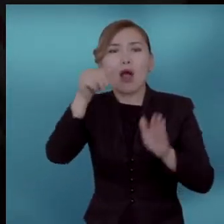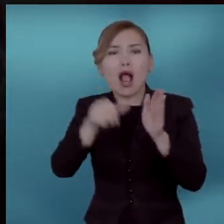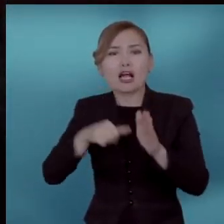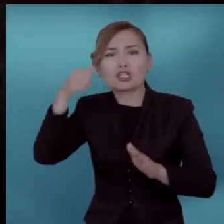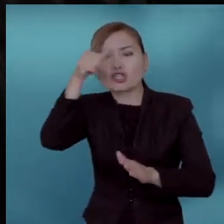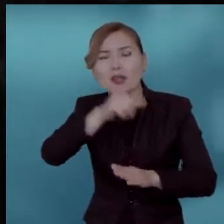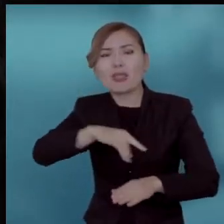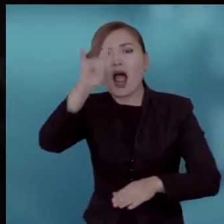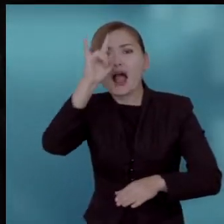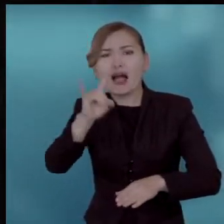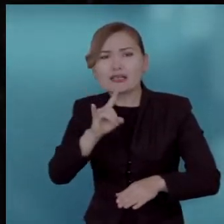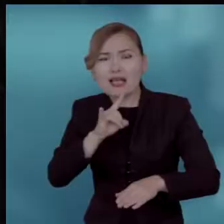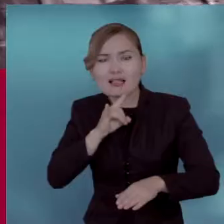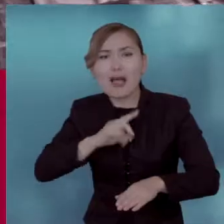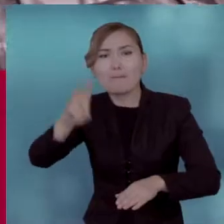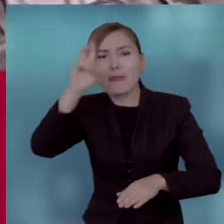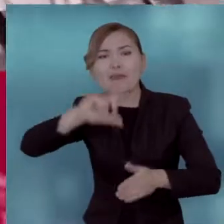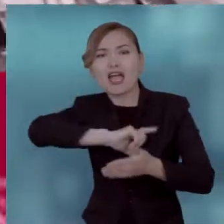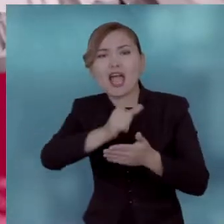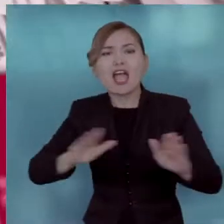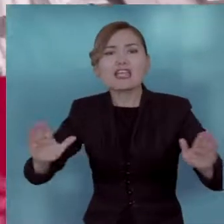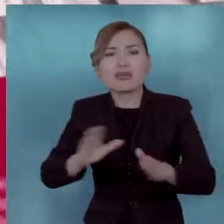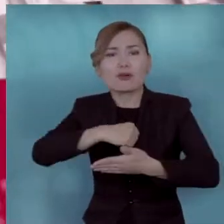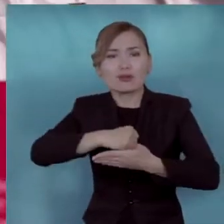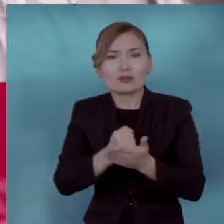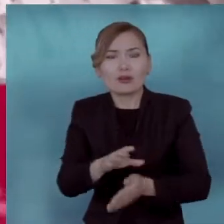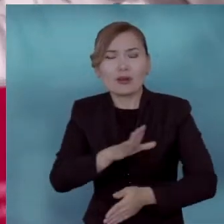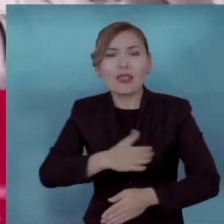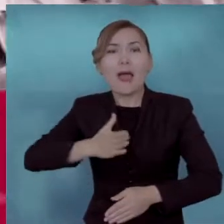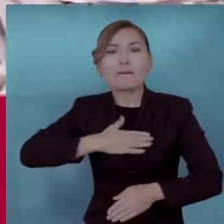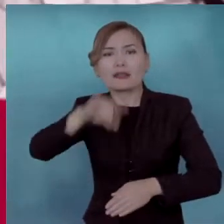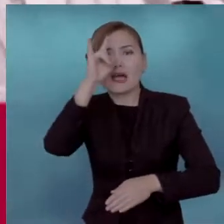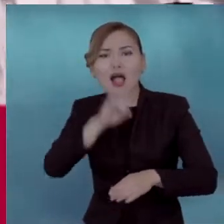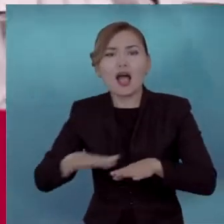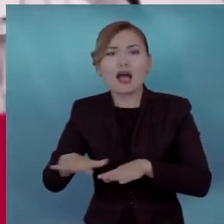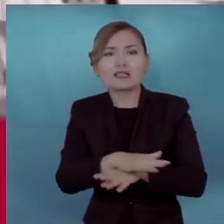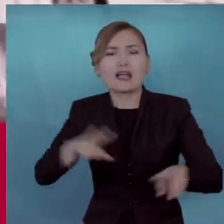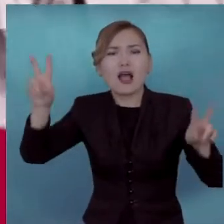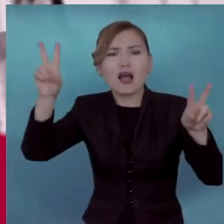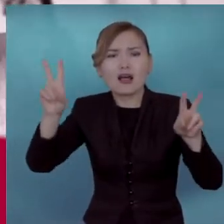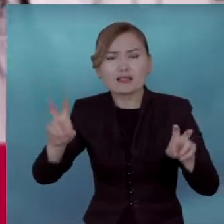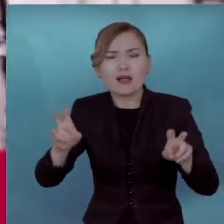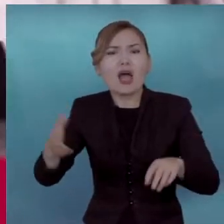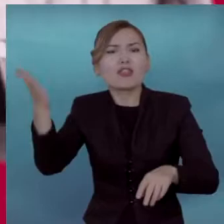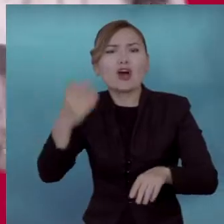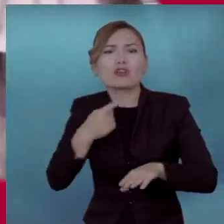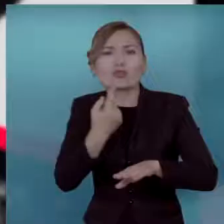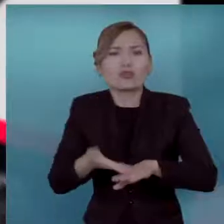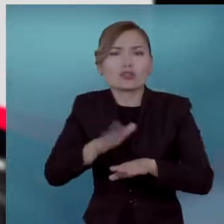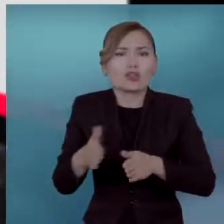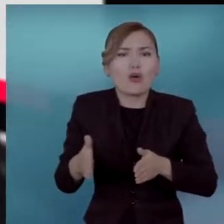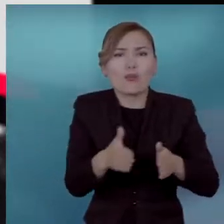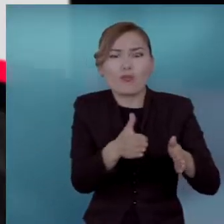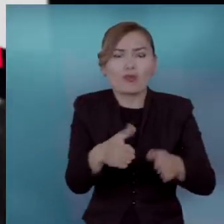бері Қазақстанның мемлекеттік гимні болып табылады. «Менің Қазақстаным» атты ән талай қырғын мен қиындықтан аман